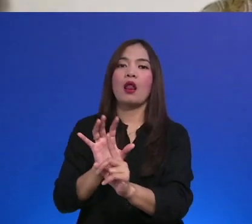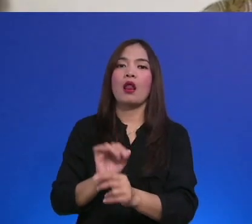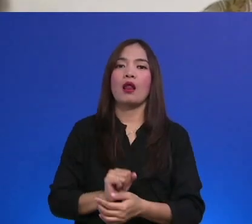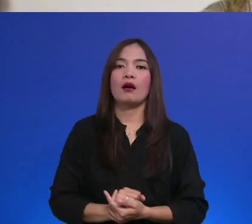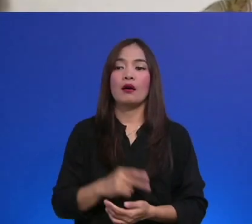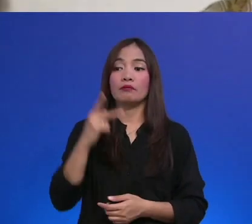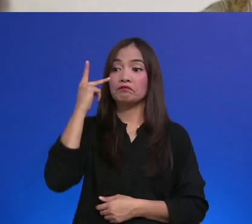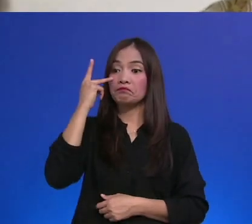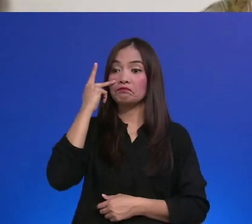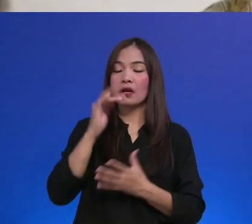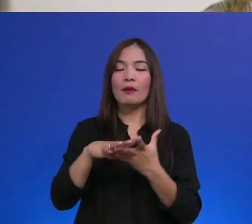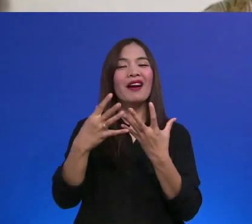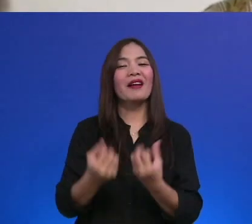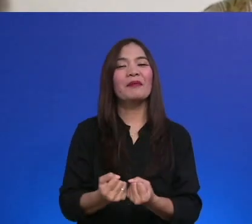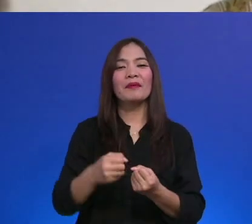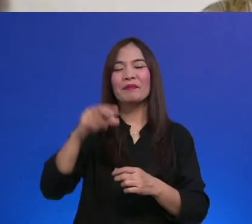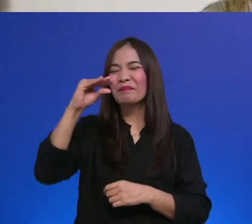mengharapkan pagi